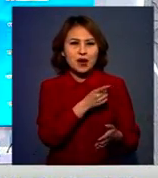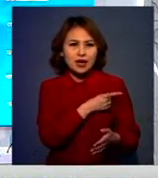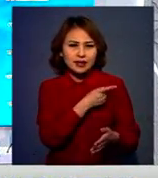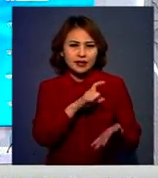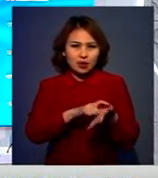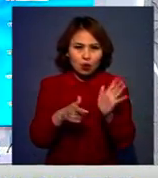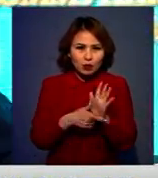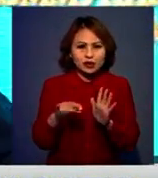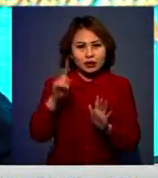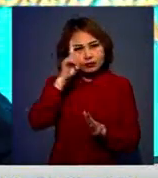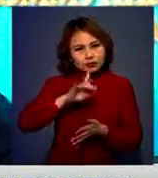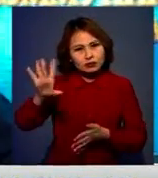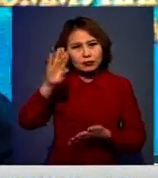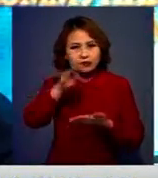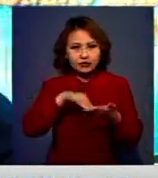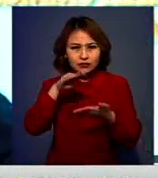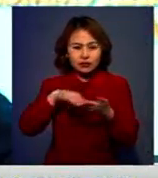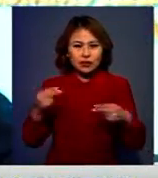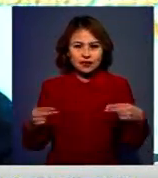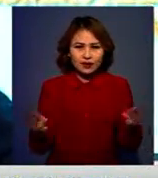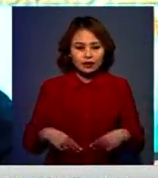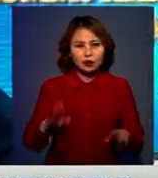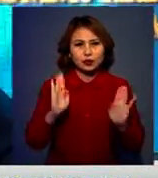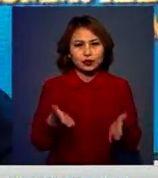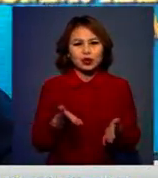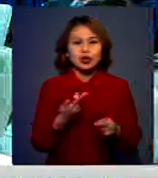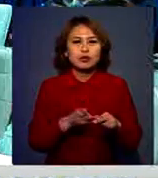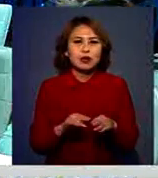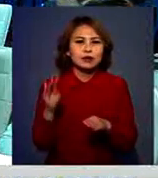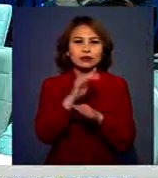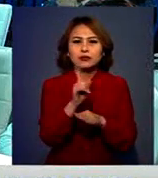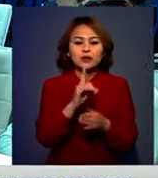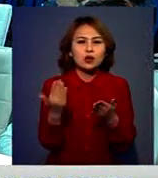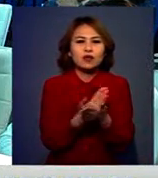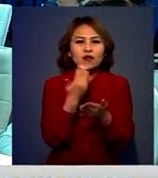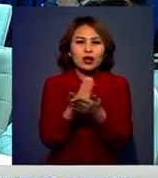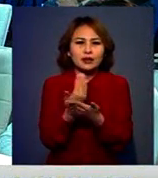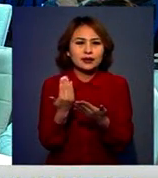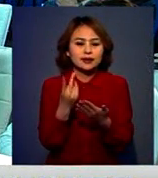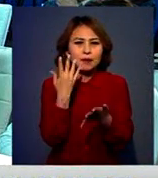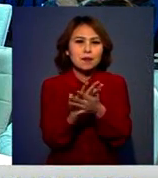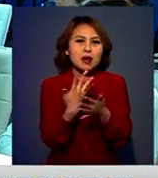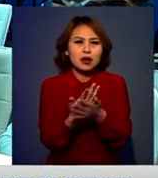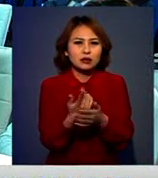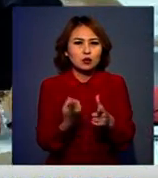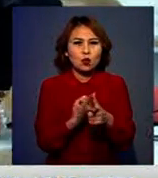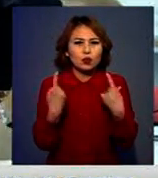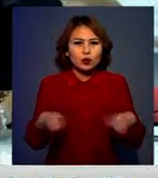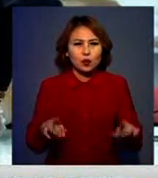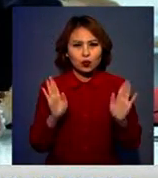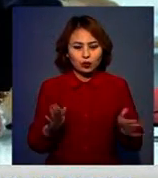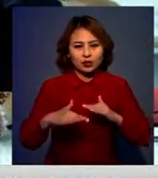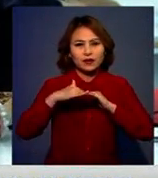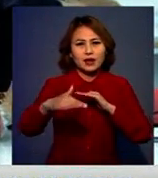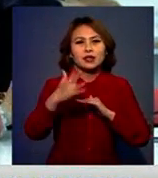сыныптары, танымал ақын жазушылармен автограф сессия ұйымдастырылады. Сонымен қатар бірнеше жаңа шығарманың таныстырылымы өтеді. Айта кетейік,